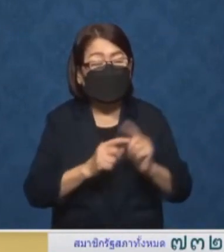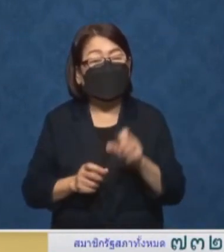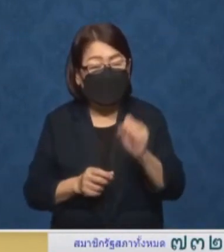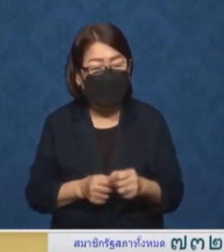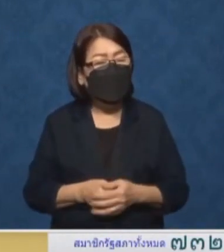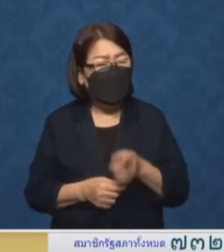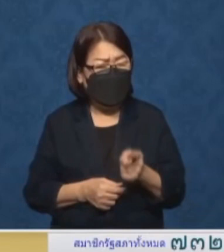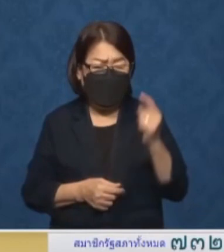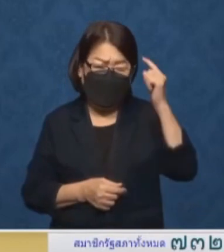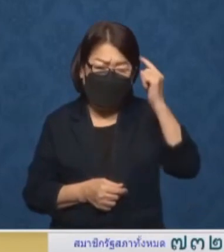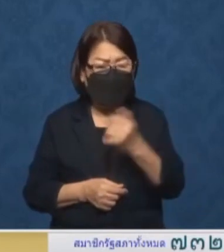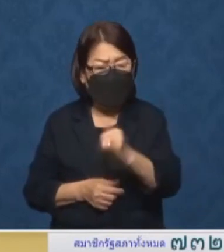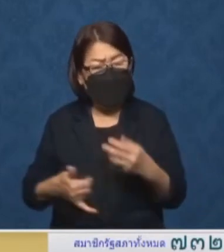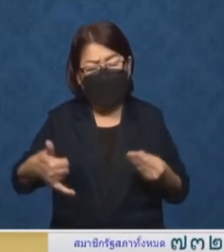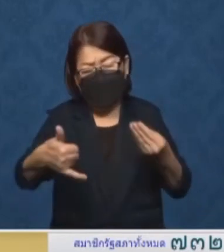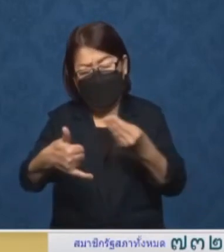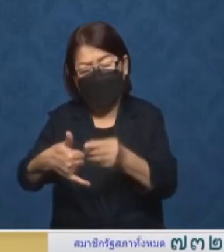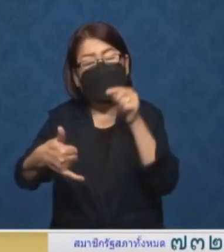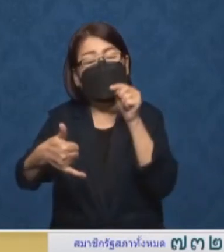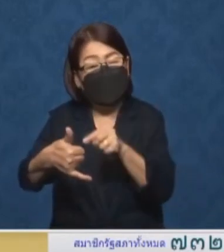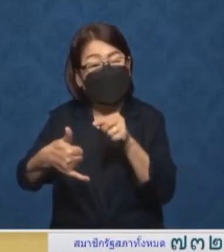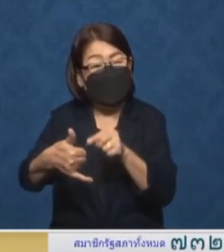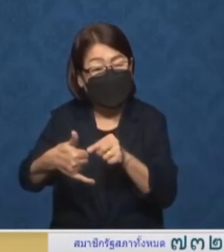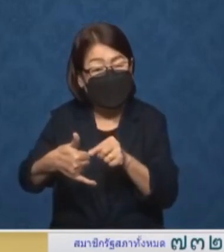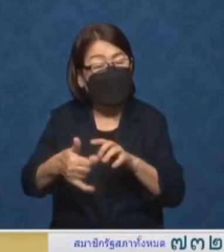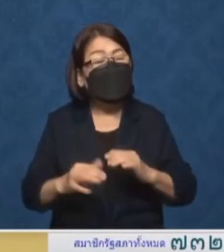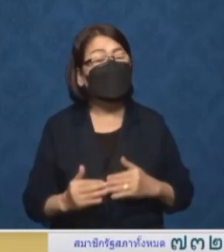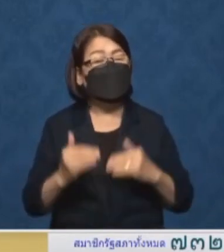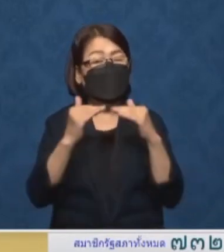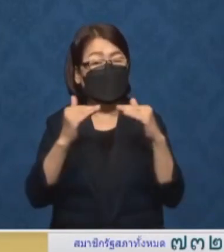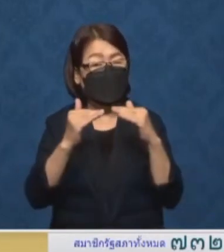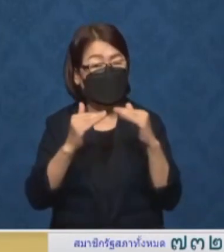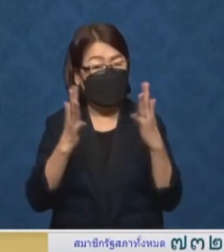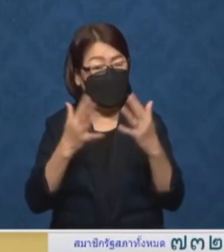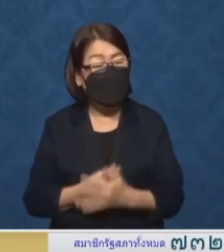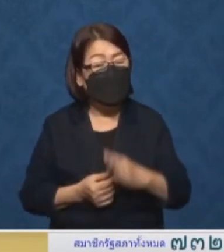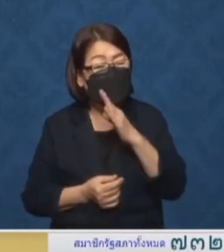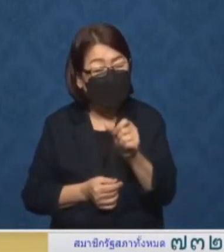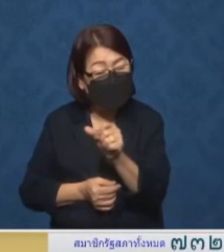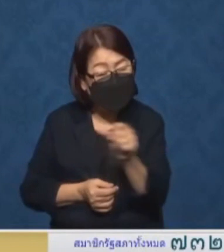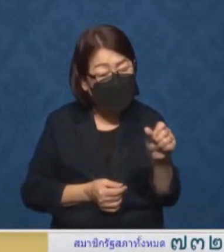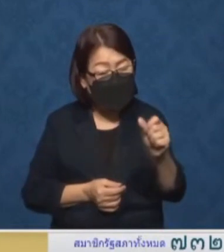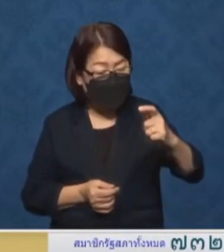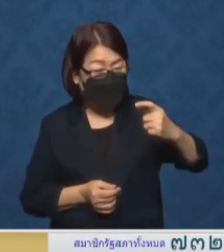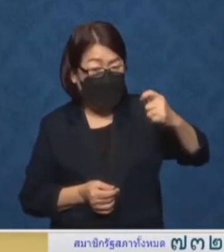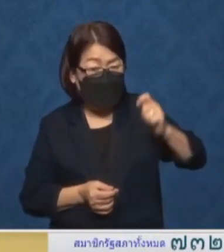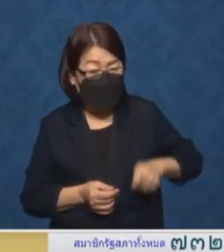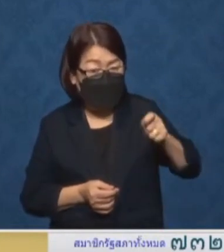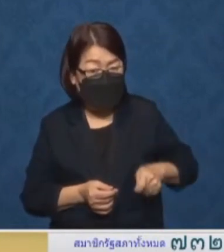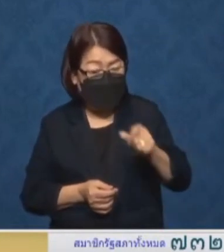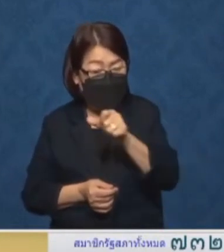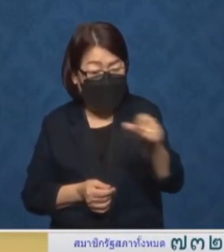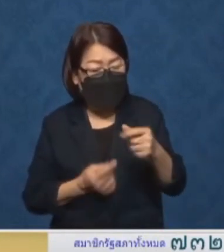ความยุติธรรมความเป็นธรรมผมจึงว่าถ้าท่านตัดศาลออกแล้วนี่เราก็ยังเป็นความหวังอยู่นะถ้